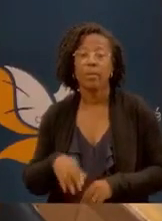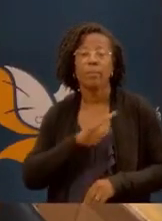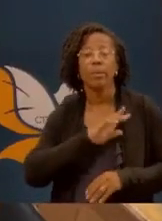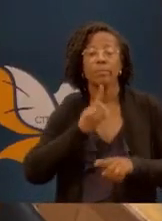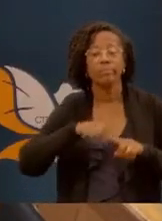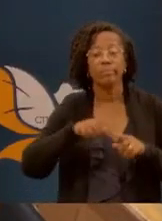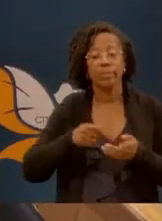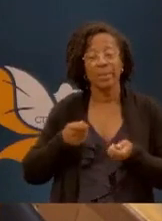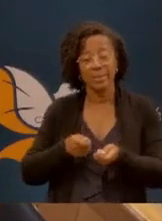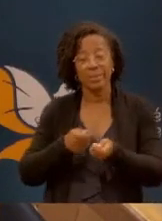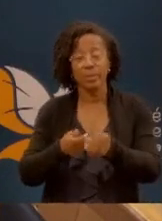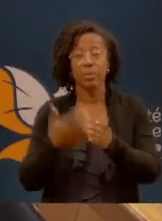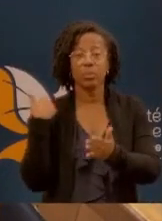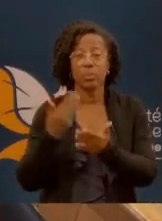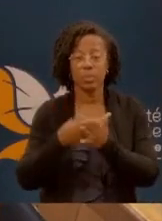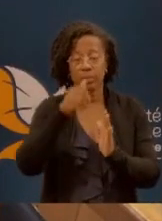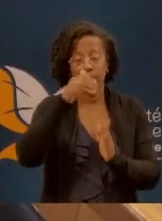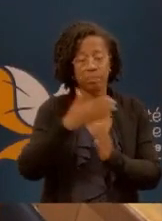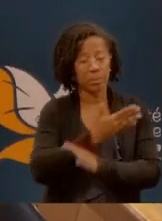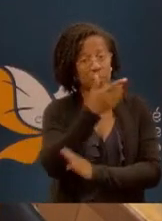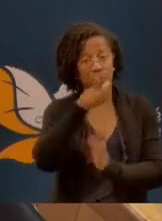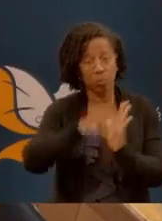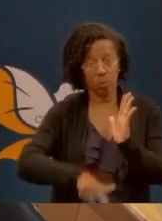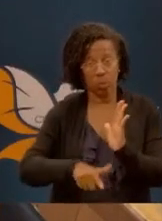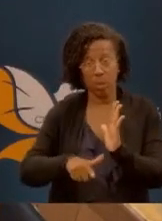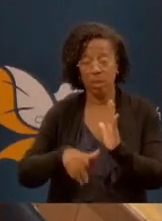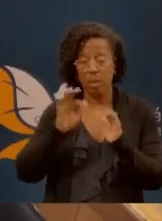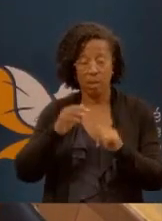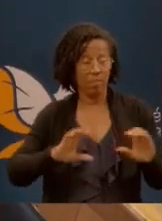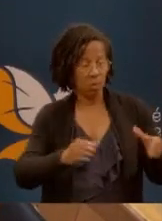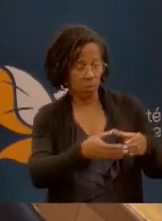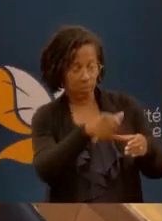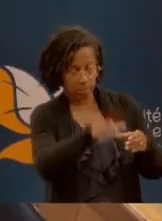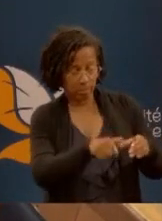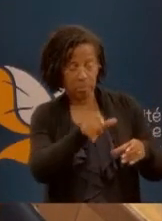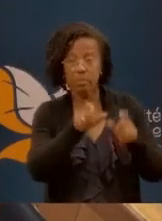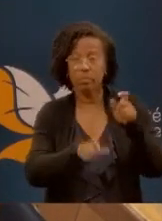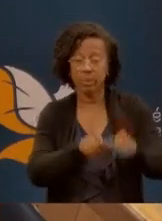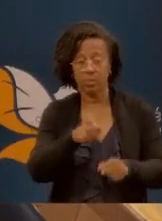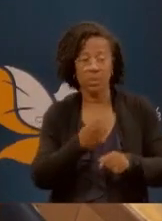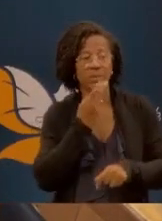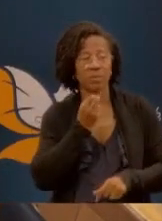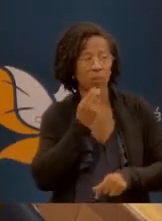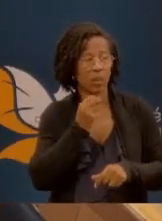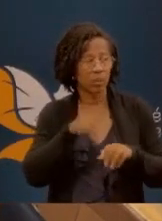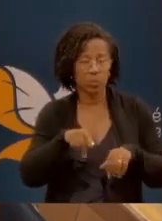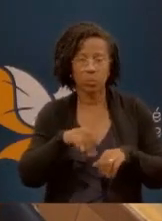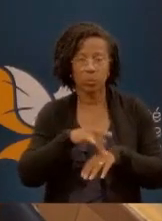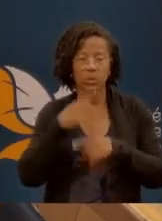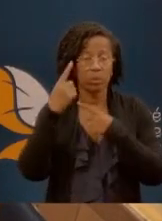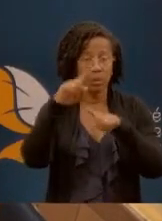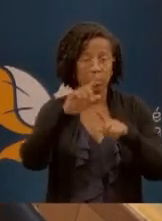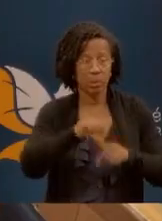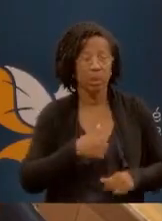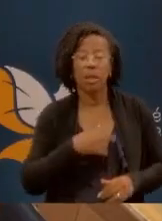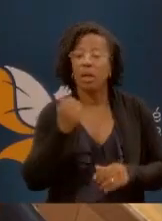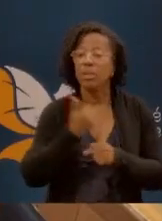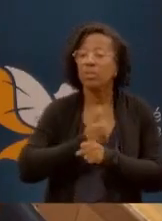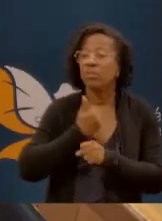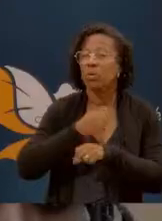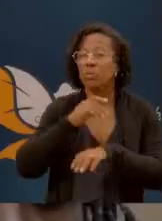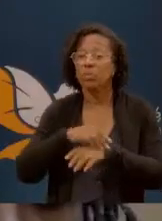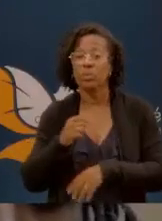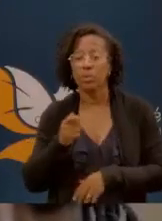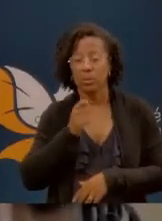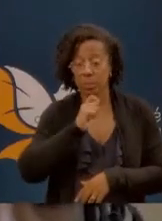depuis maintenant plus de 2 mois, c'est un mouvement de citoyens. Et vous voyez, à chaque fois qu'il y a un radio-trottoir, des micro-trottoirs, tous